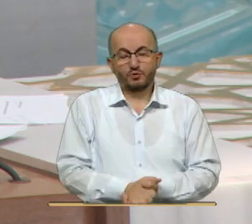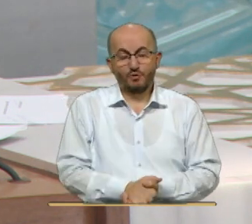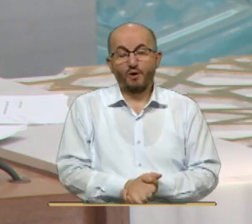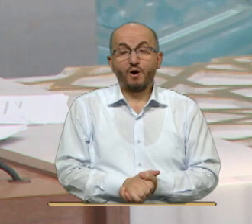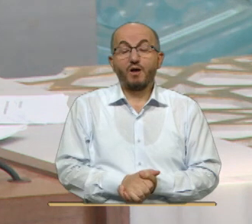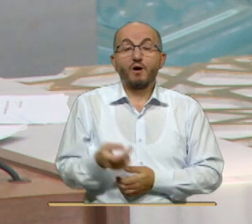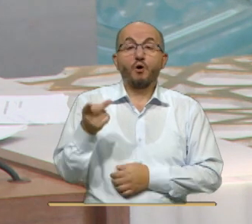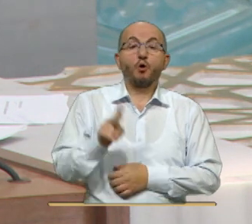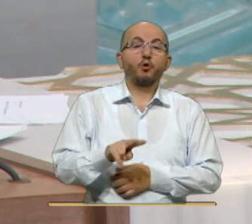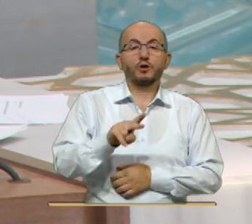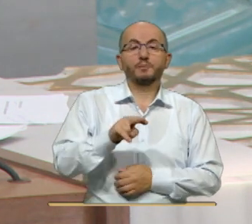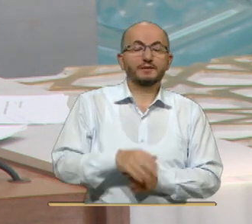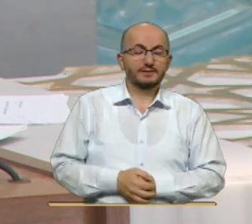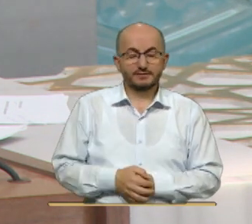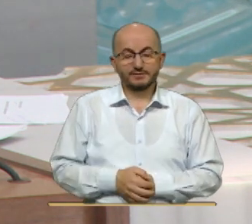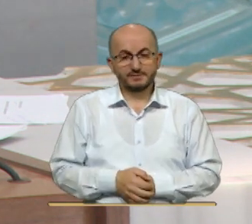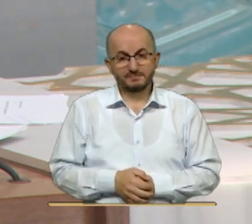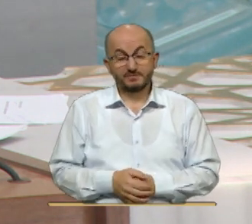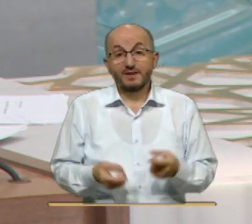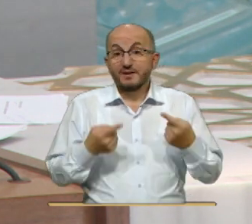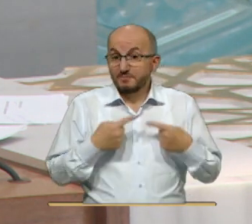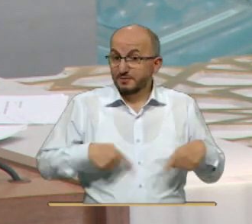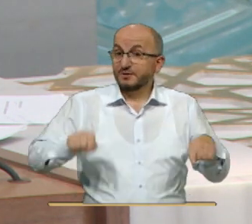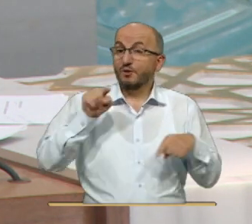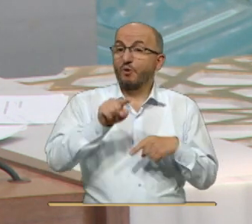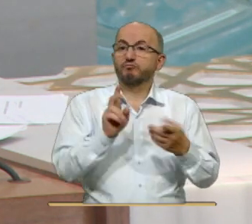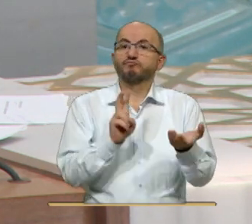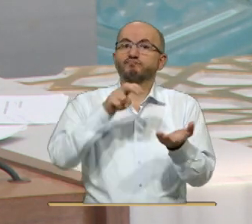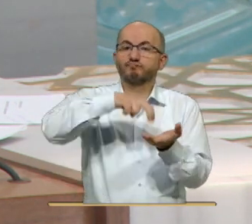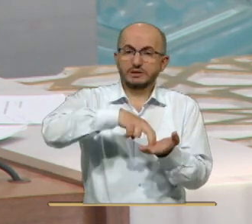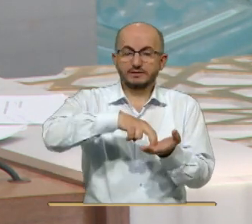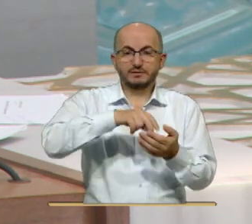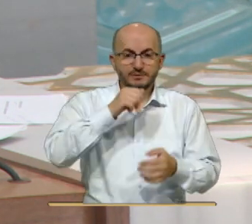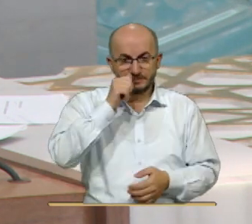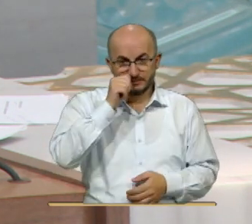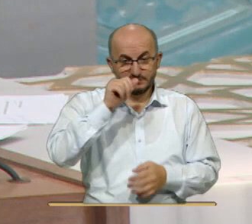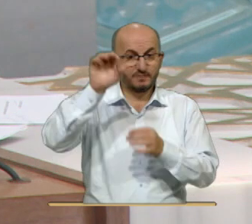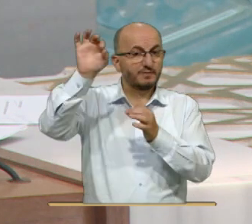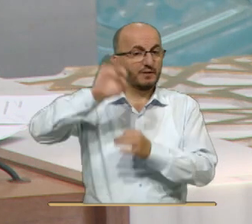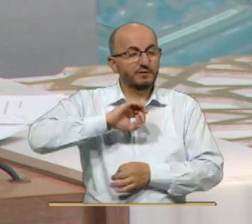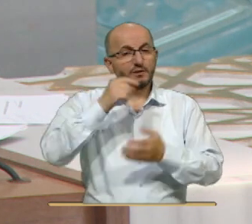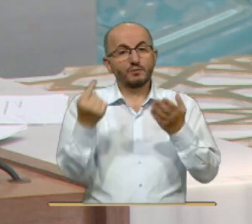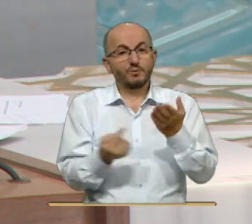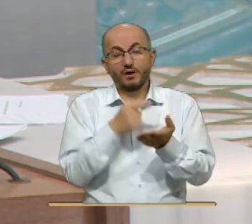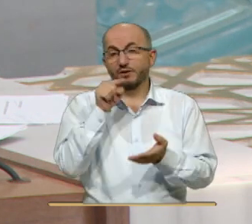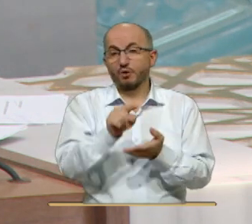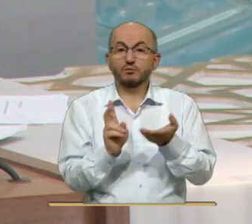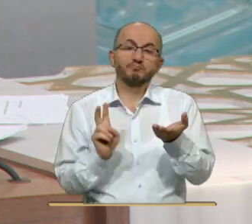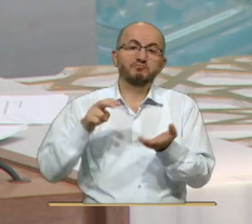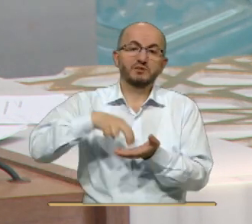Bu ölü gibidir. Biz diyor onu dirilttik. Vahiy ile Kur'an'la onu